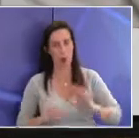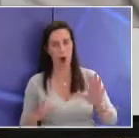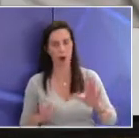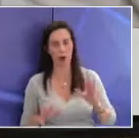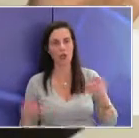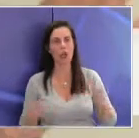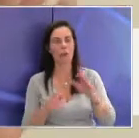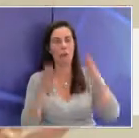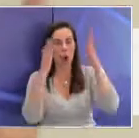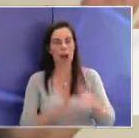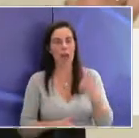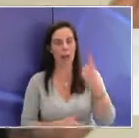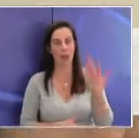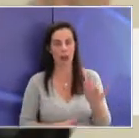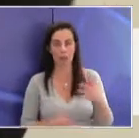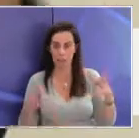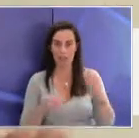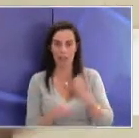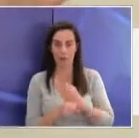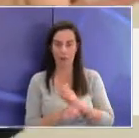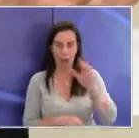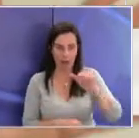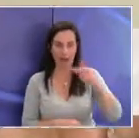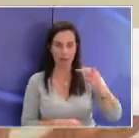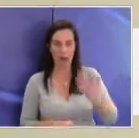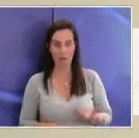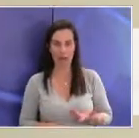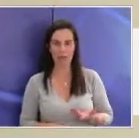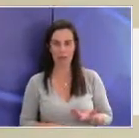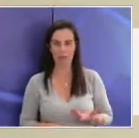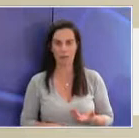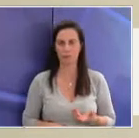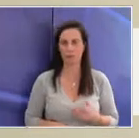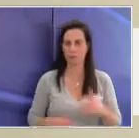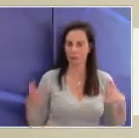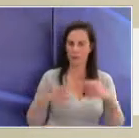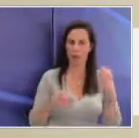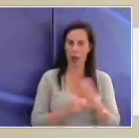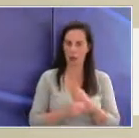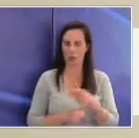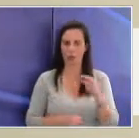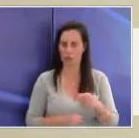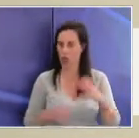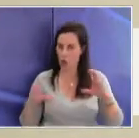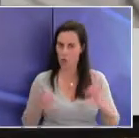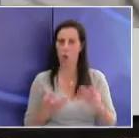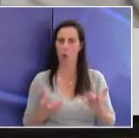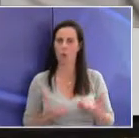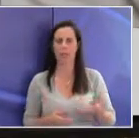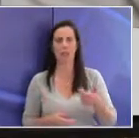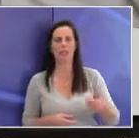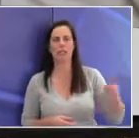תראי, זה מפלגת המחנה הציוני, אבי גבאי צדק בגז. לא, חד משמעית, המחנה הציוני זה קבוצה, זה